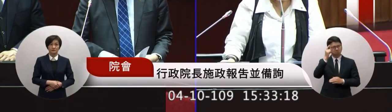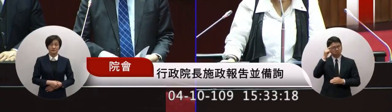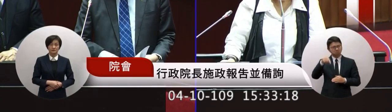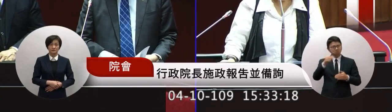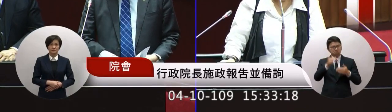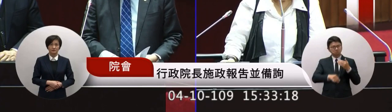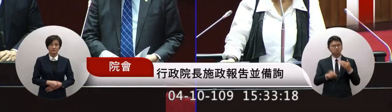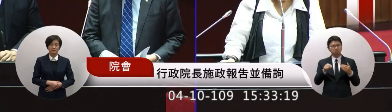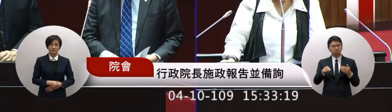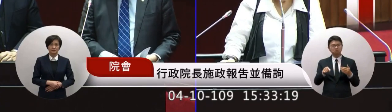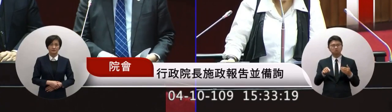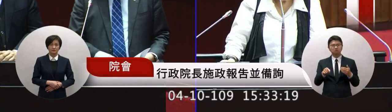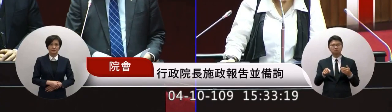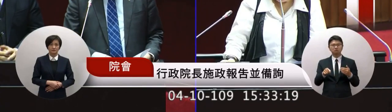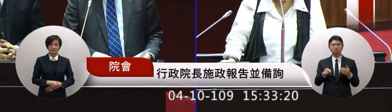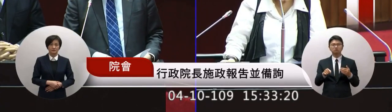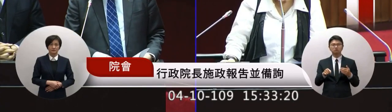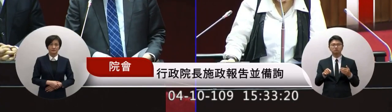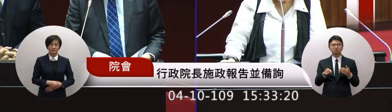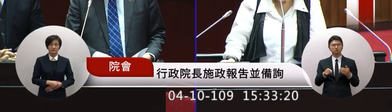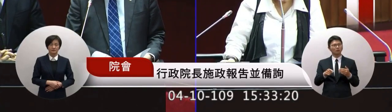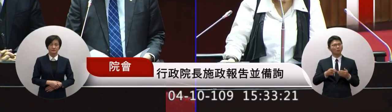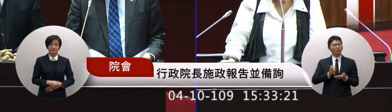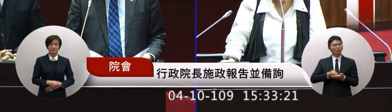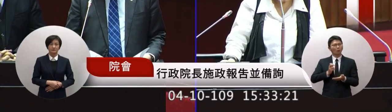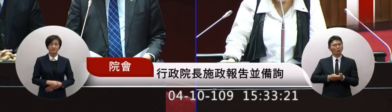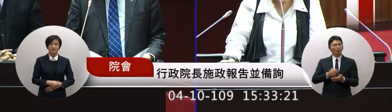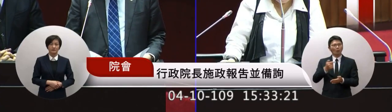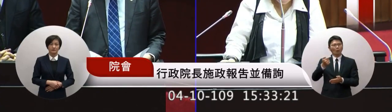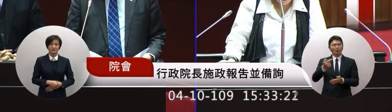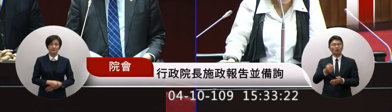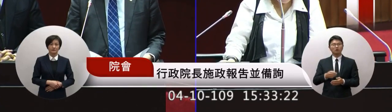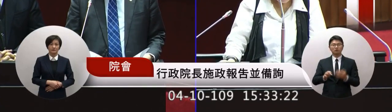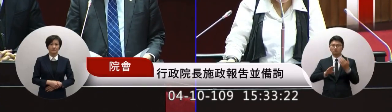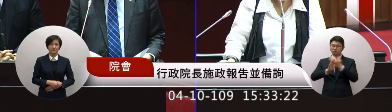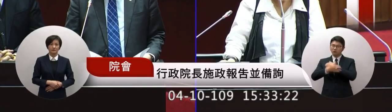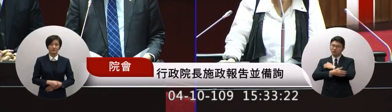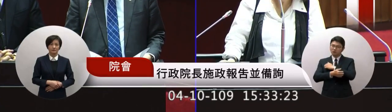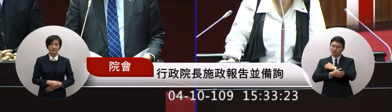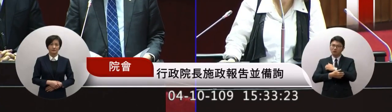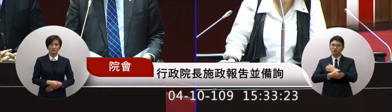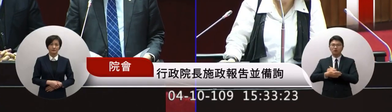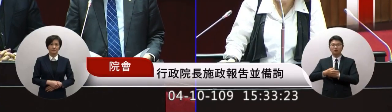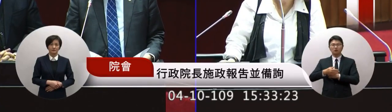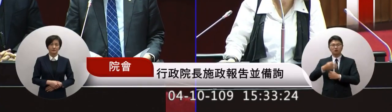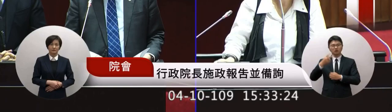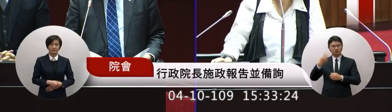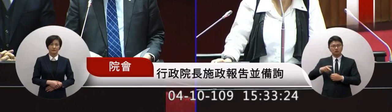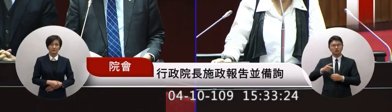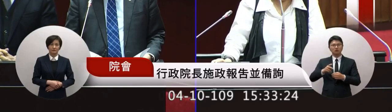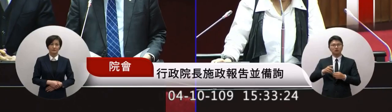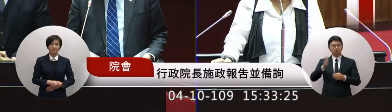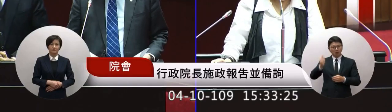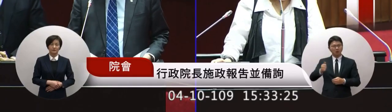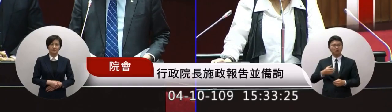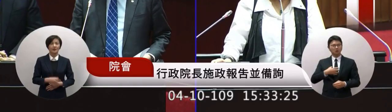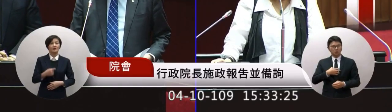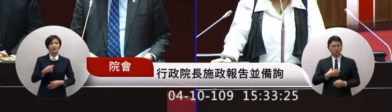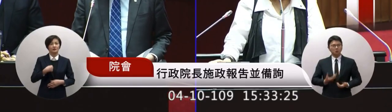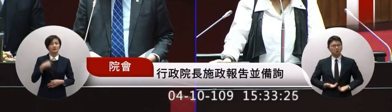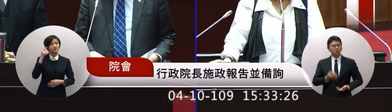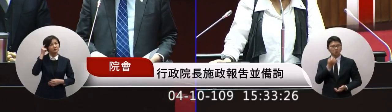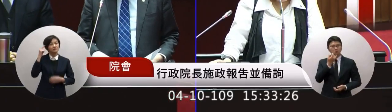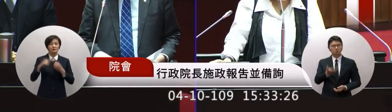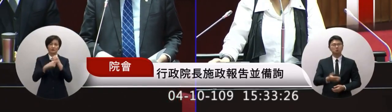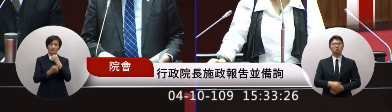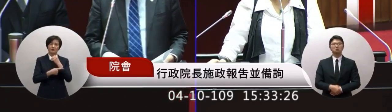条件是不是过度严苛？我们的移工和雇主真的能够喘息吗？ 我是一直